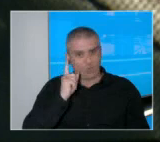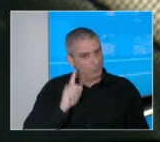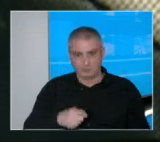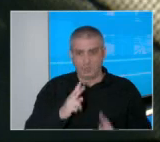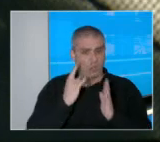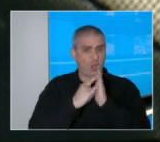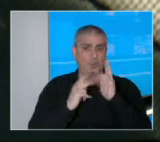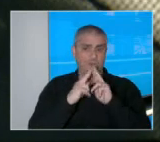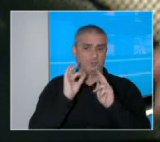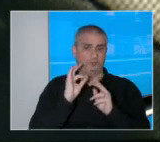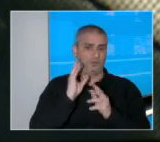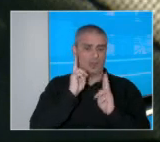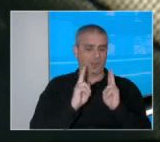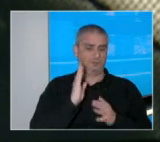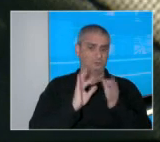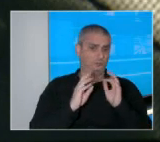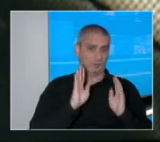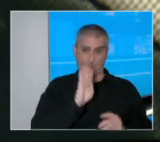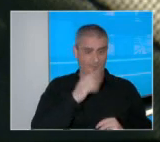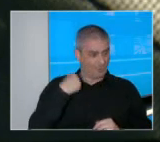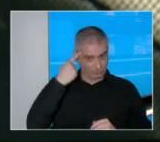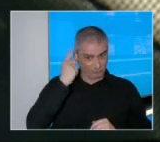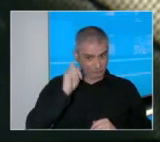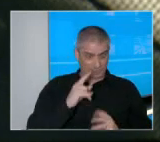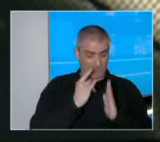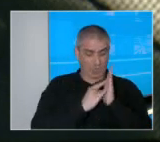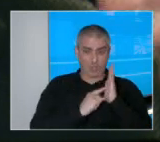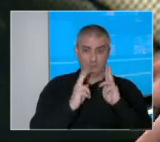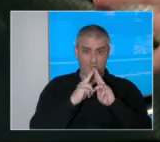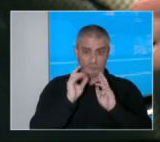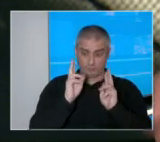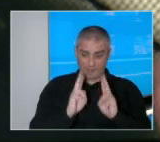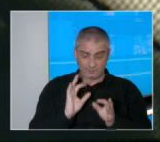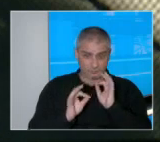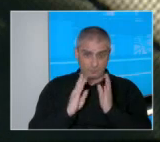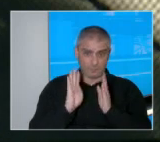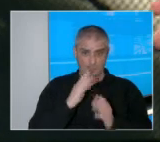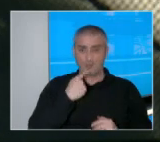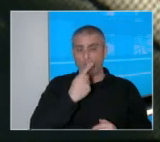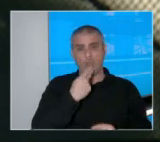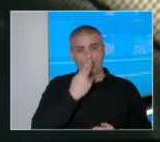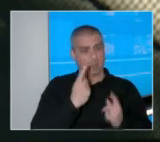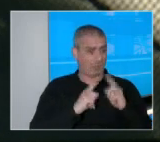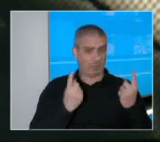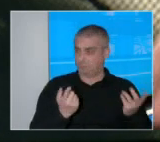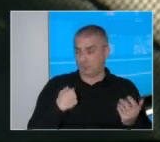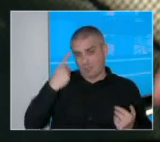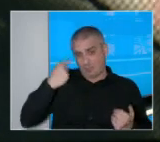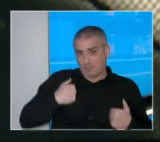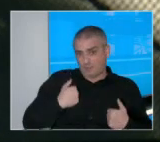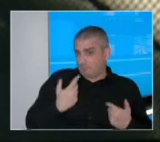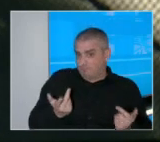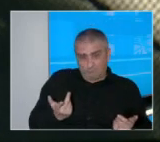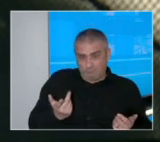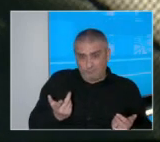את החוק הצרפתי בשביל להפסיק את משפט נתניהו. אם אני הייתי חושב לרגע שצריך לחוקק את החוק הצרפתי כדי להפסיק את משפט נתניהו, הייתי עונה לך אחרת. מחר ועמדתי